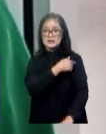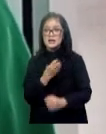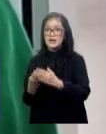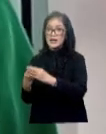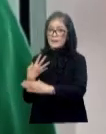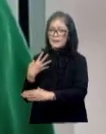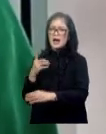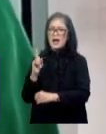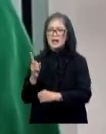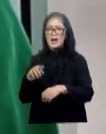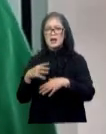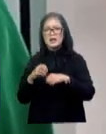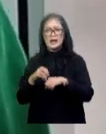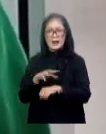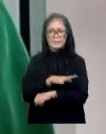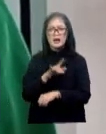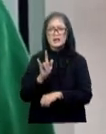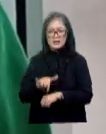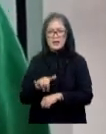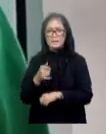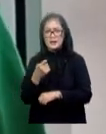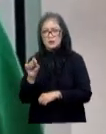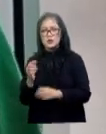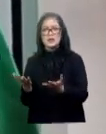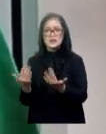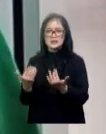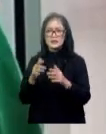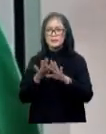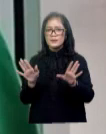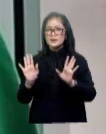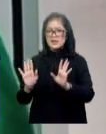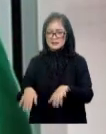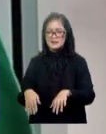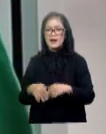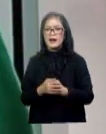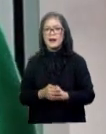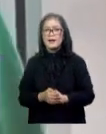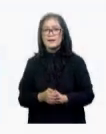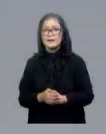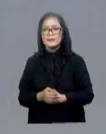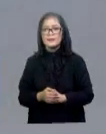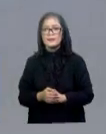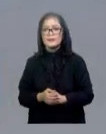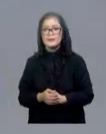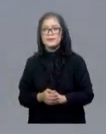efek samping. Tapi kalau efek sampingnya ringan, ya nggak apa-apa kan, demi untuk daya tahan tubuh kita dan untuk kesehatan kita semua.